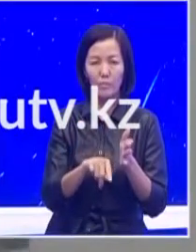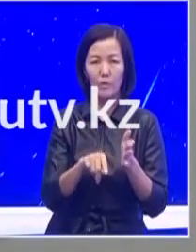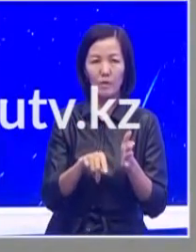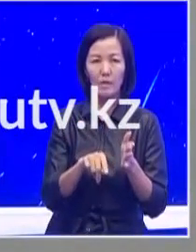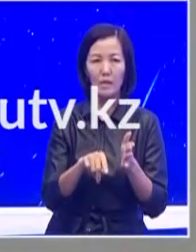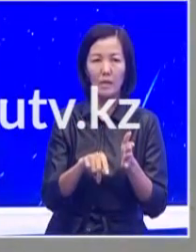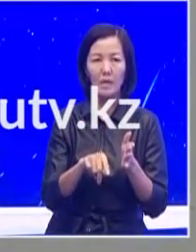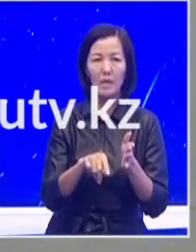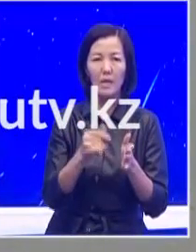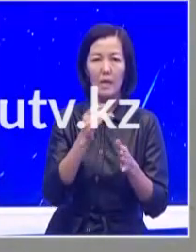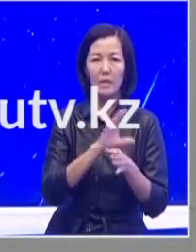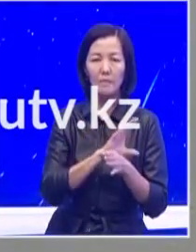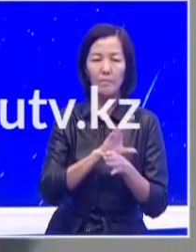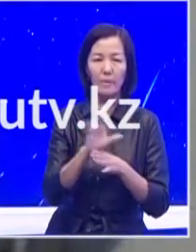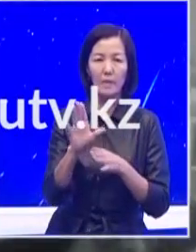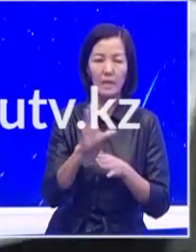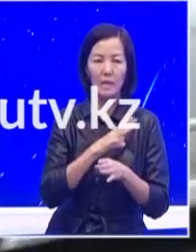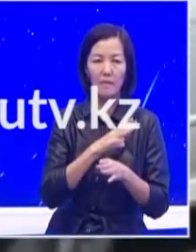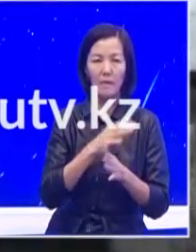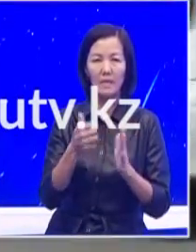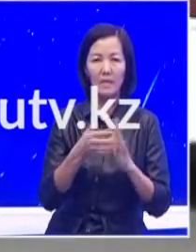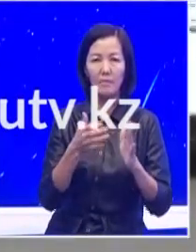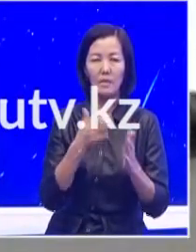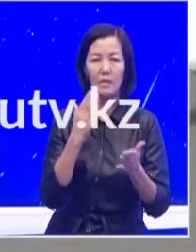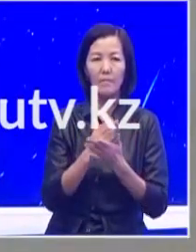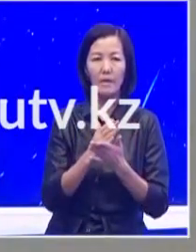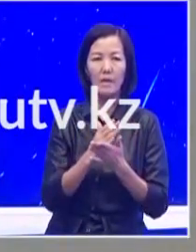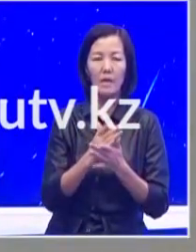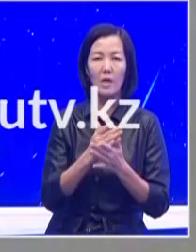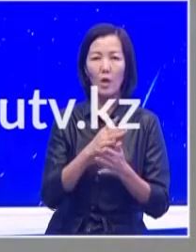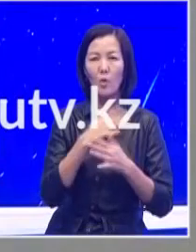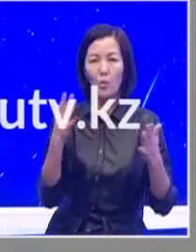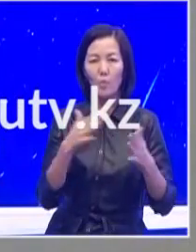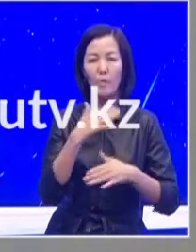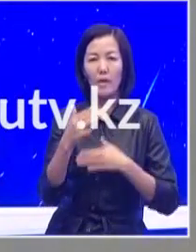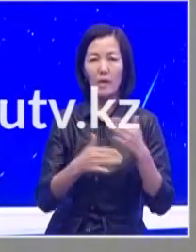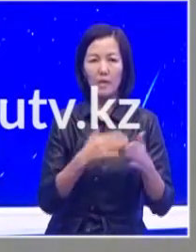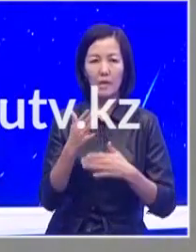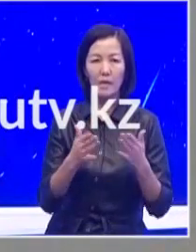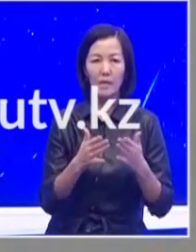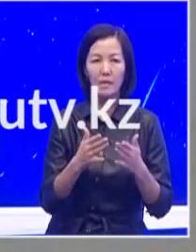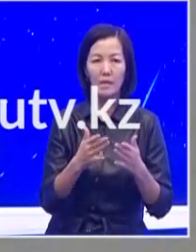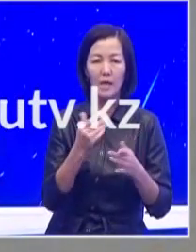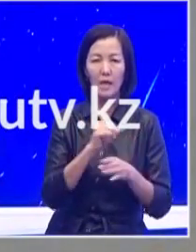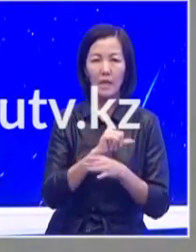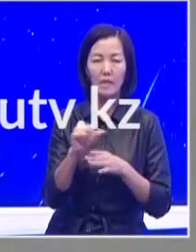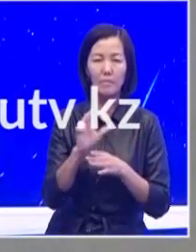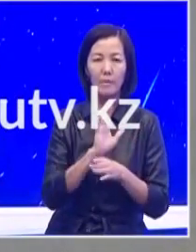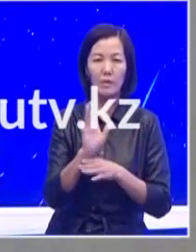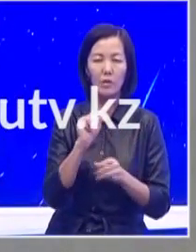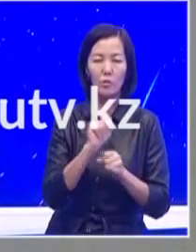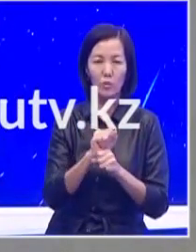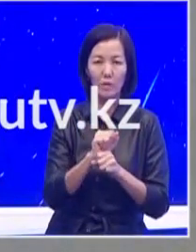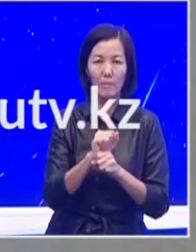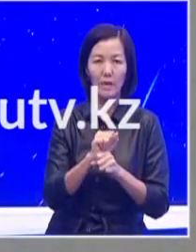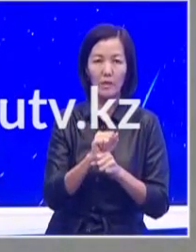жолмен тасымалданып жатыр. Сондықтан бізде тапшылық бар. Қанша өндірсек те, көлеңкелі экспорттың жолын кеспейінше мұндай проблема ары